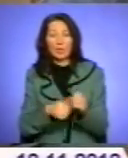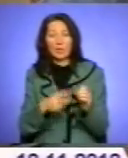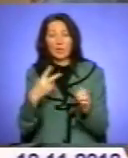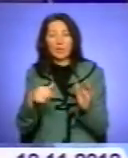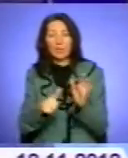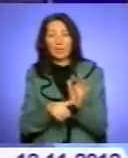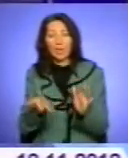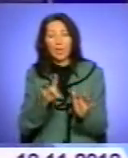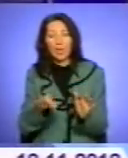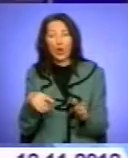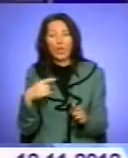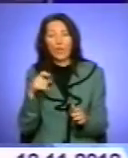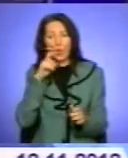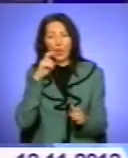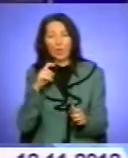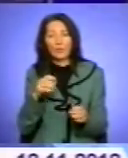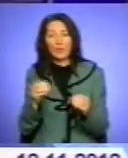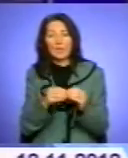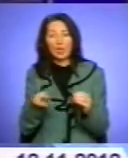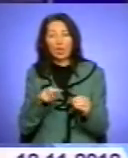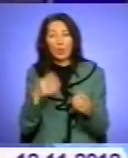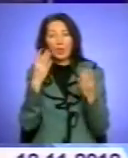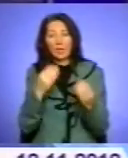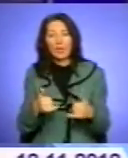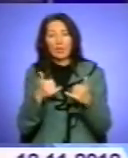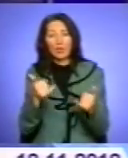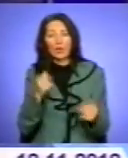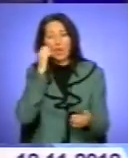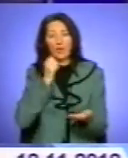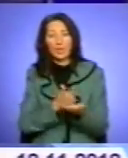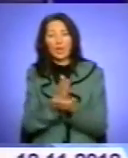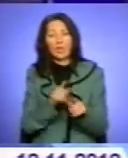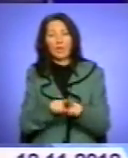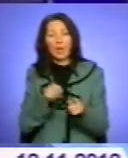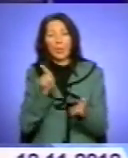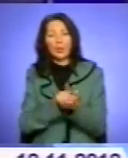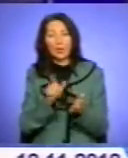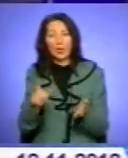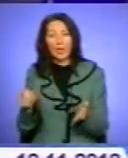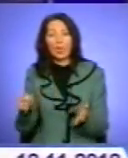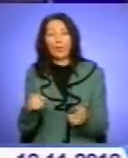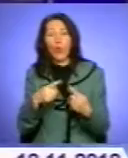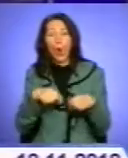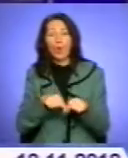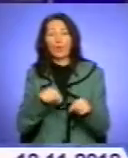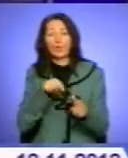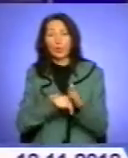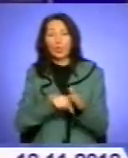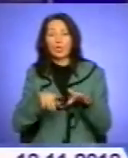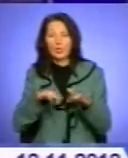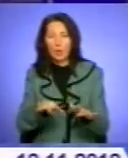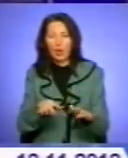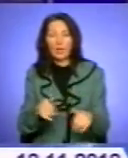України. 10 листопада – день вшанування ветеранів та пенсіонерів органів внутрішніх справ. Саме заради